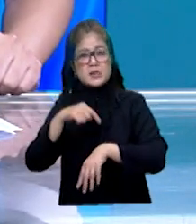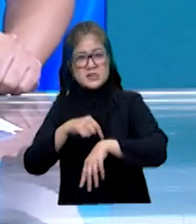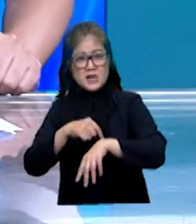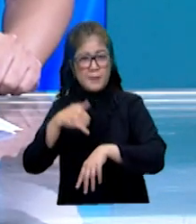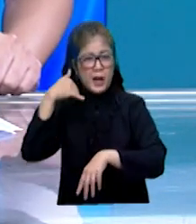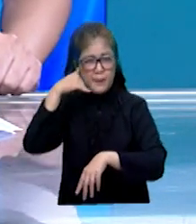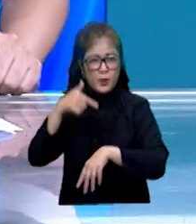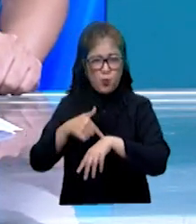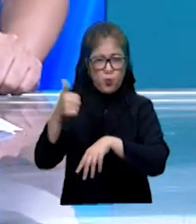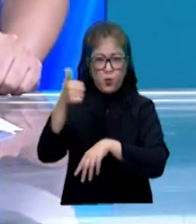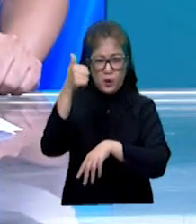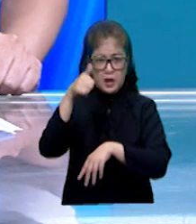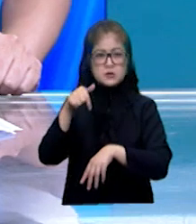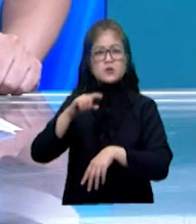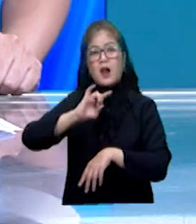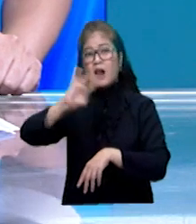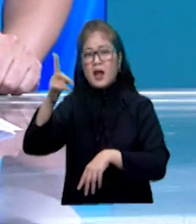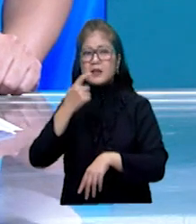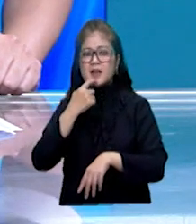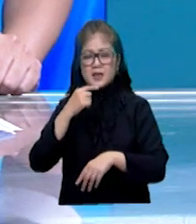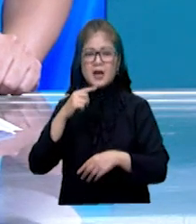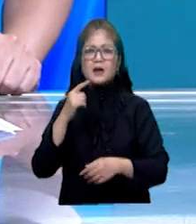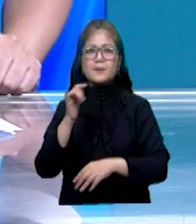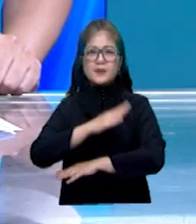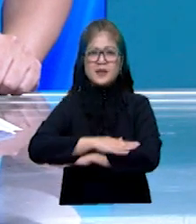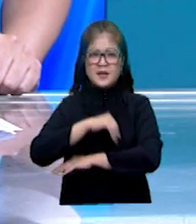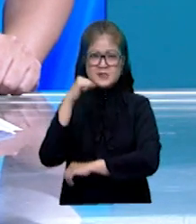ini akan kami rangkum bersama kasus lainnya dalam seputar